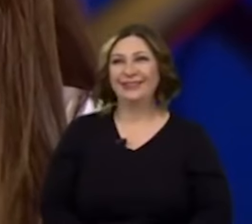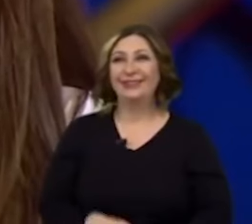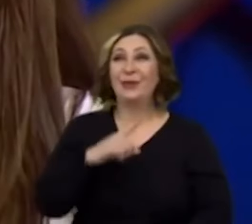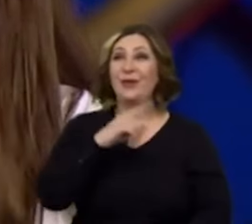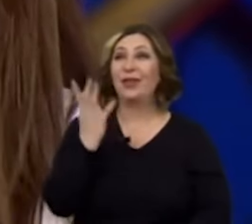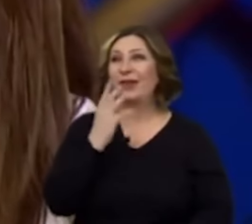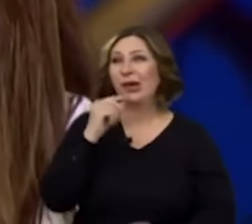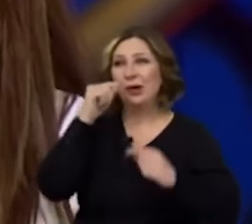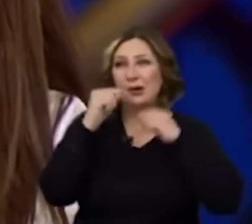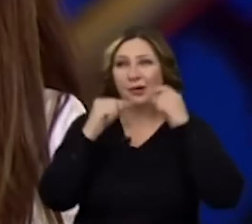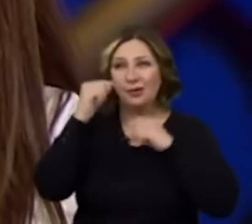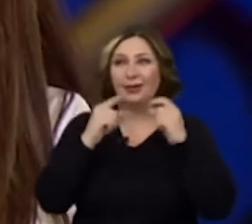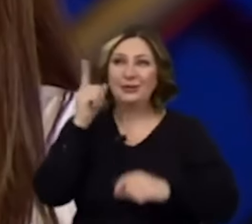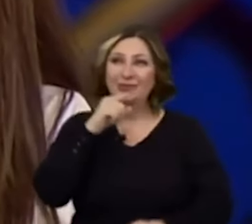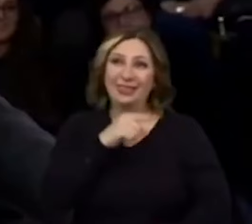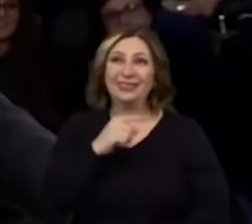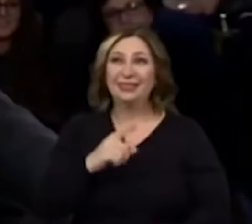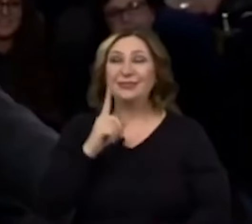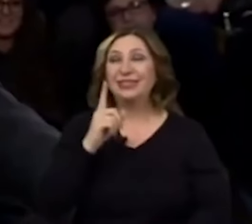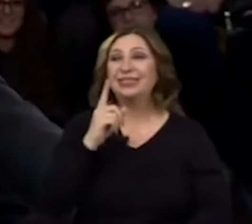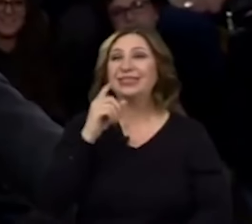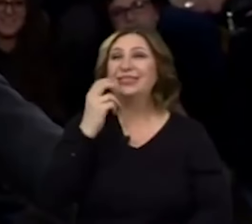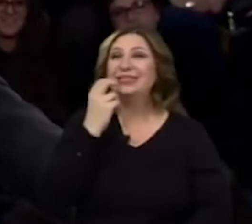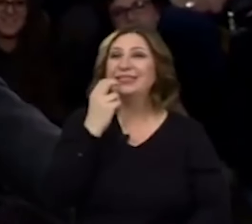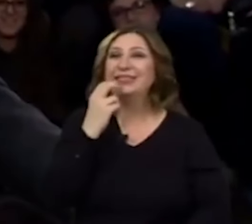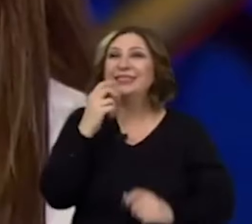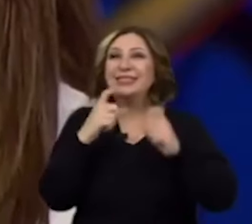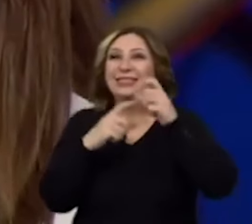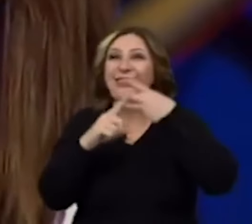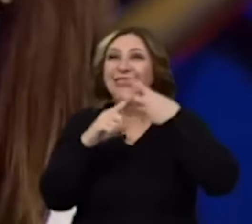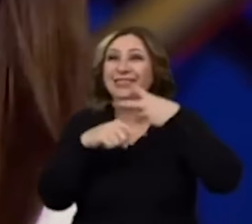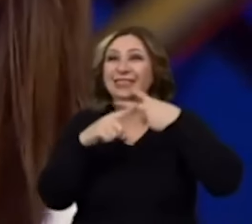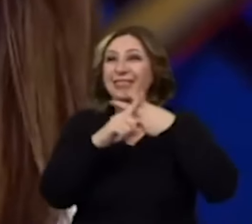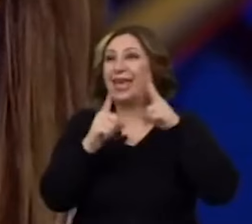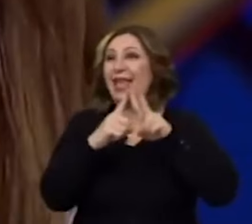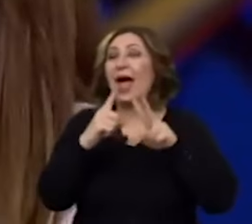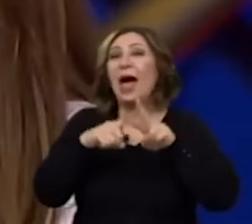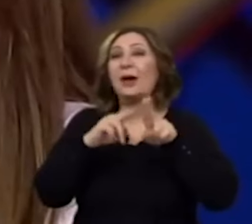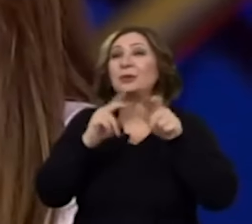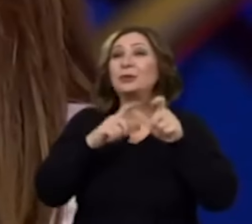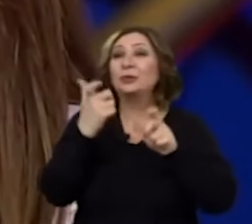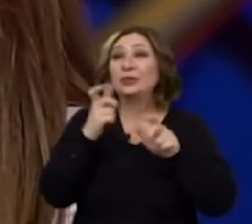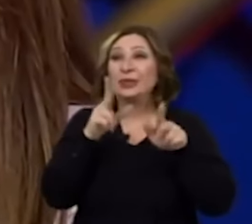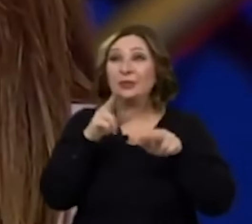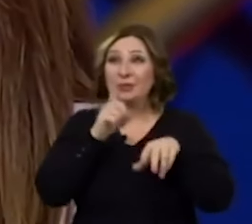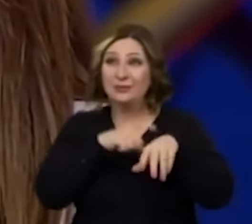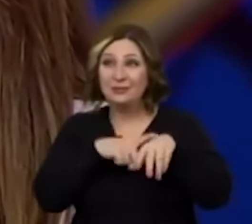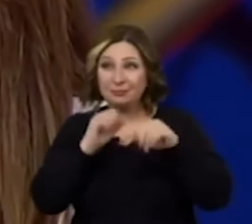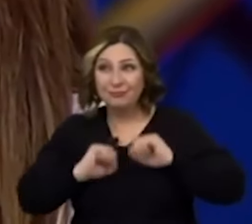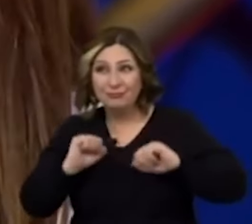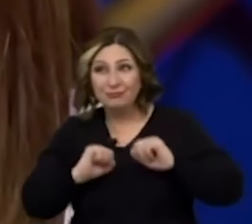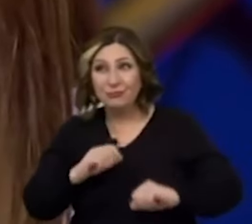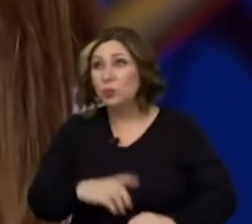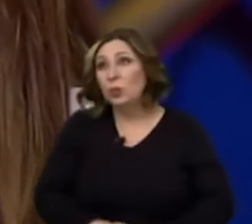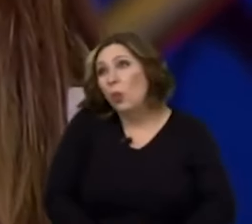Onu daha böyle şöyle kullanıyorum çünkü. Evet, bir Sezen Aksu çıkıyor. Evet. İçinden Sezen Aksu patlıyor. Nasıl oluyor? Yok aslında... Sezen Aksu mu çalıştın uzun